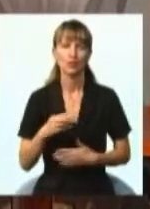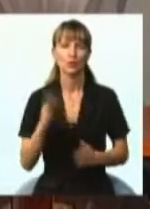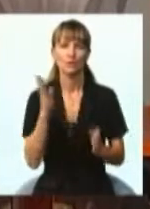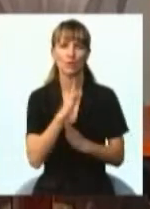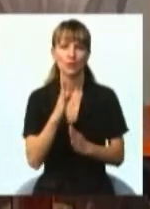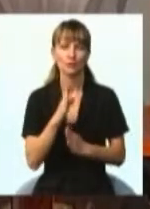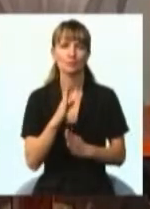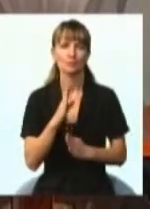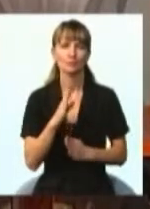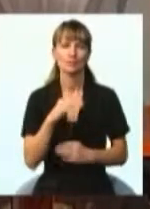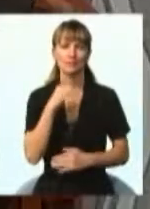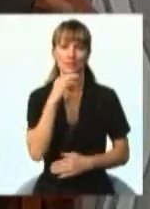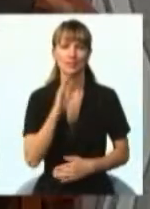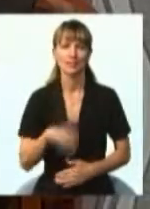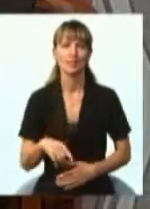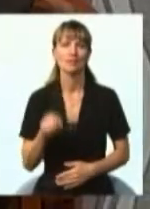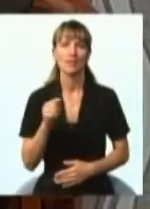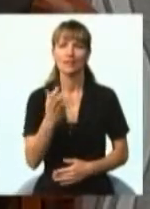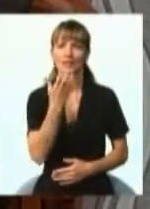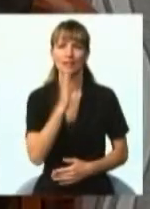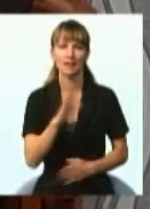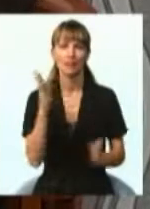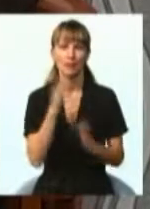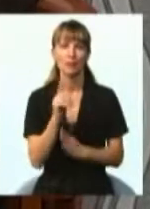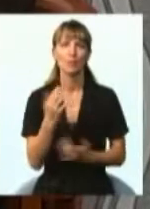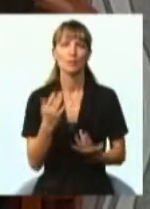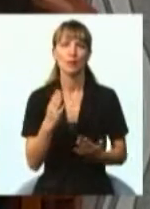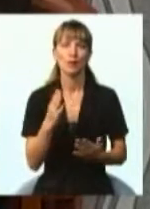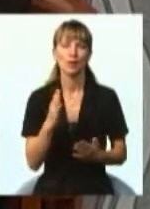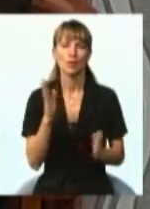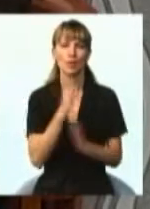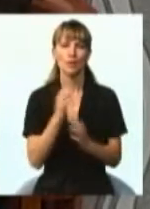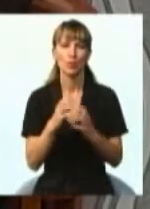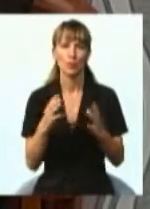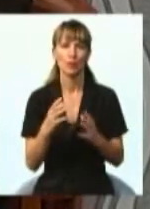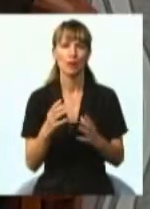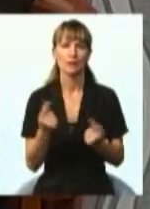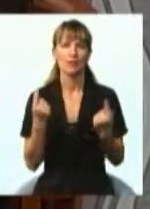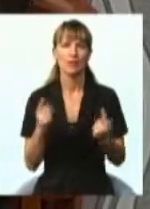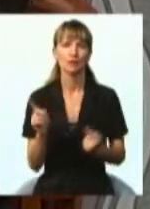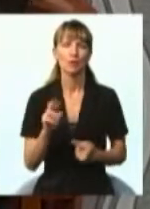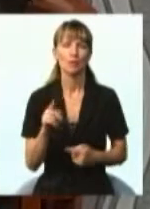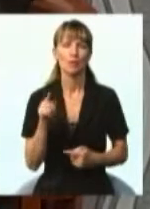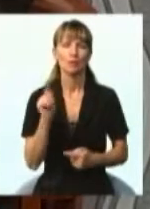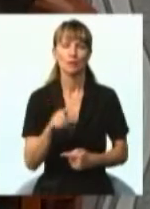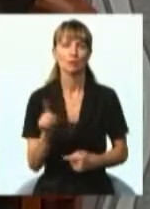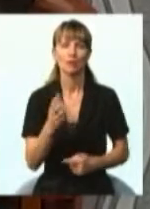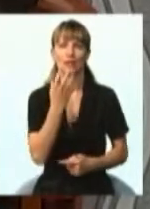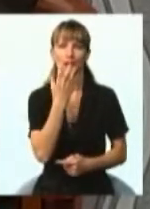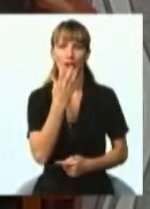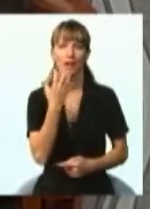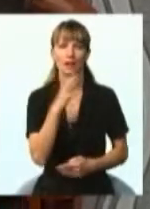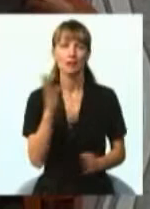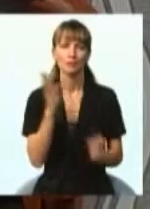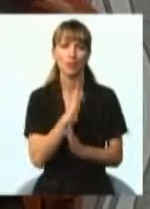повітря не хватить. Вона не нагріє повітря, оскільки повітряна куля дуже завелика, так, для того, щоб взагалі там щось нагріти